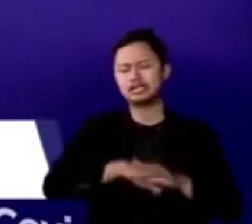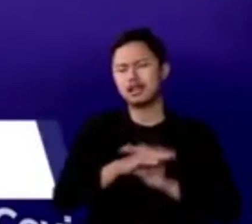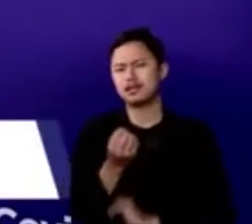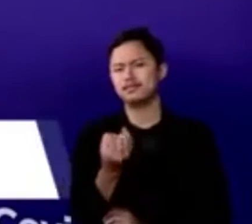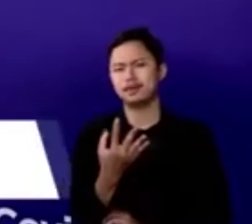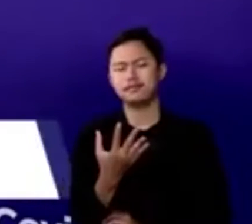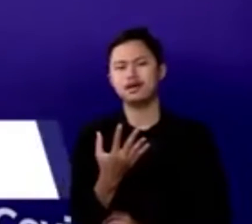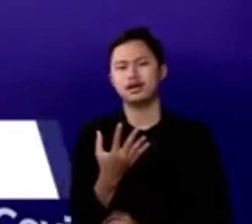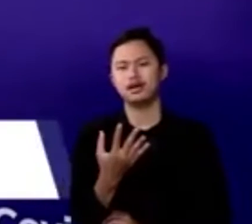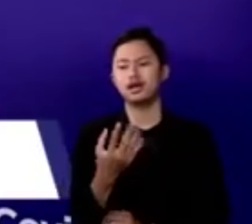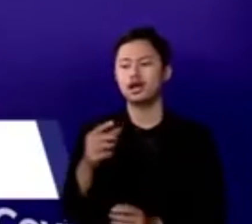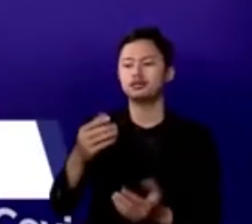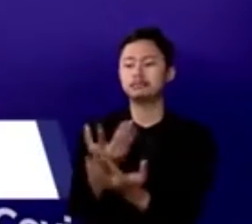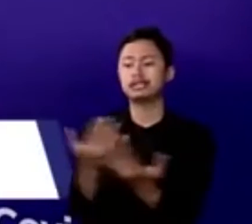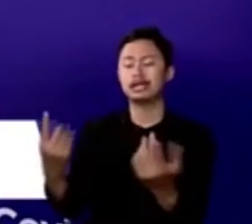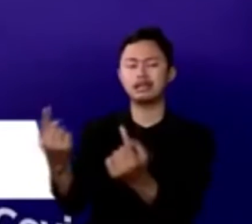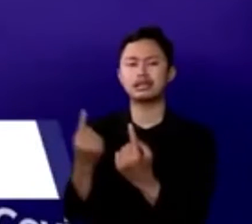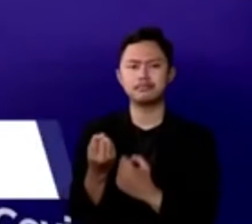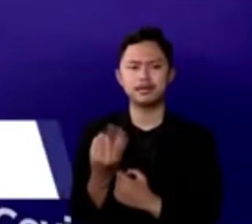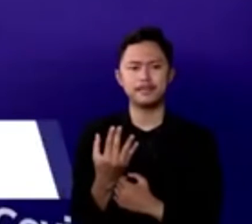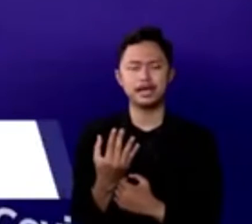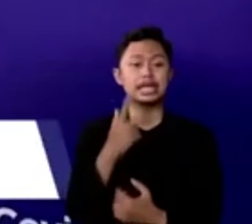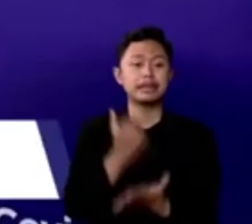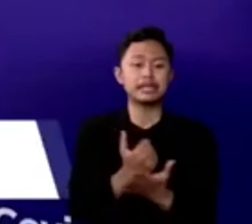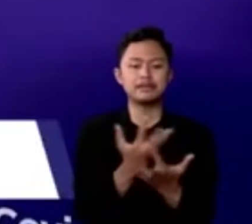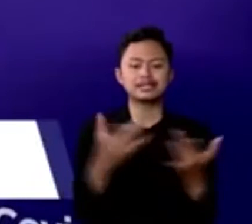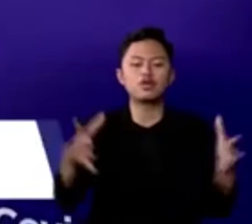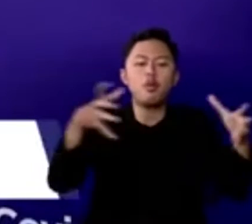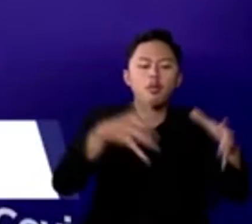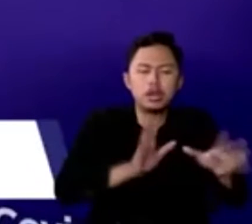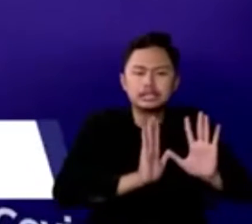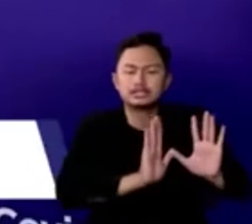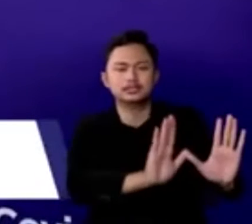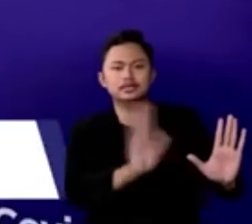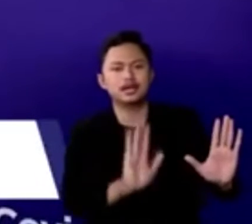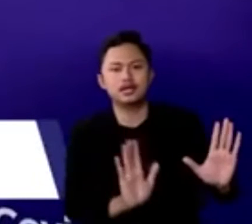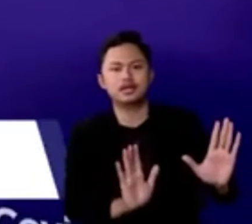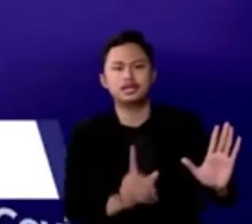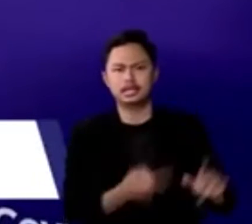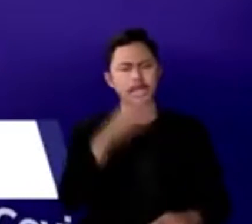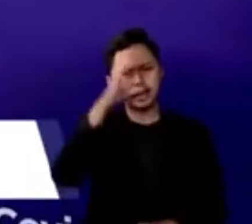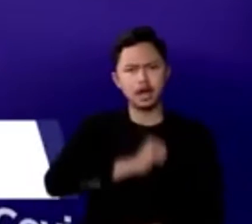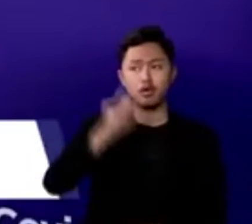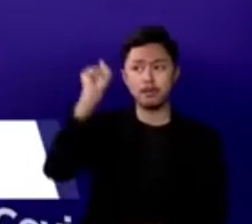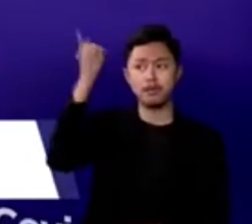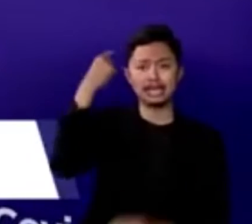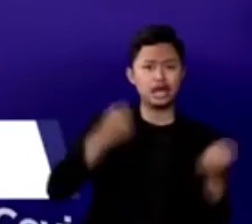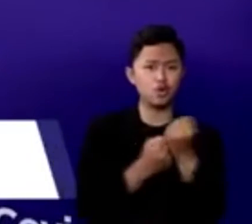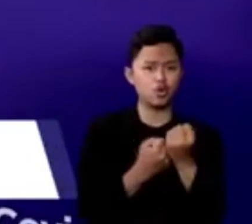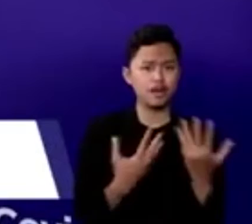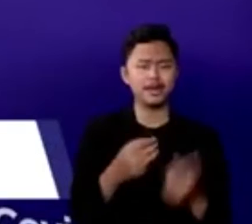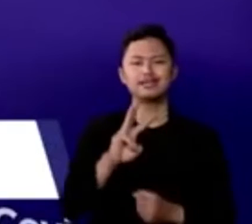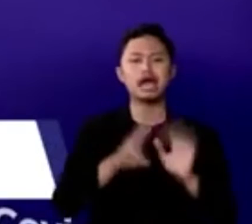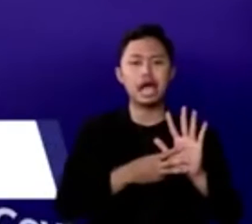memang harus hadir tetapi sebisa mungkin tidak menimbulkan kerumunan kemudian kita sama-sama tahu pemerintah sekarang mendorong terus